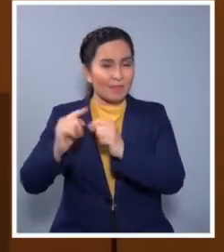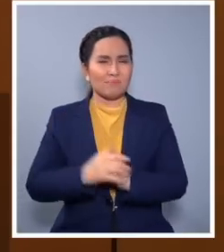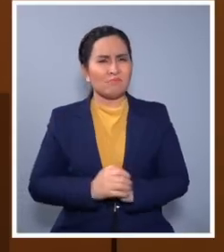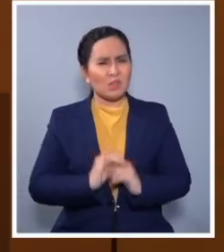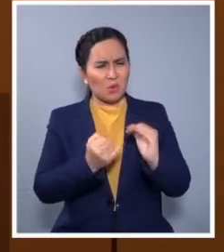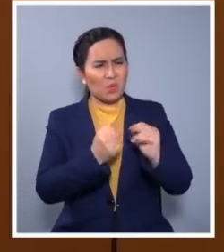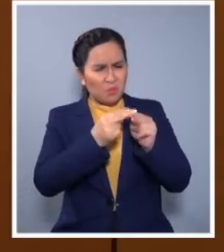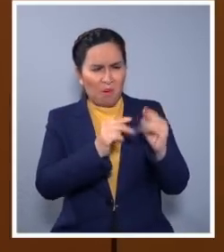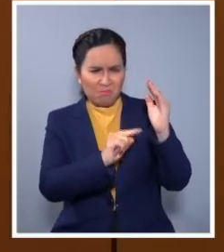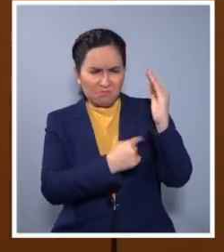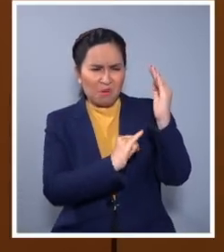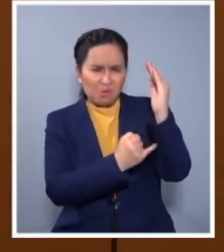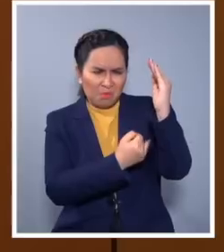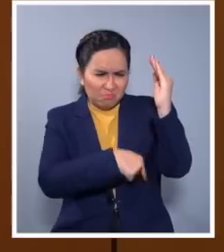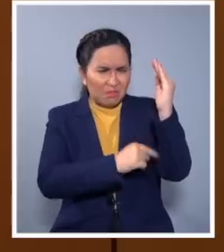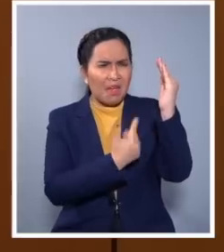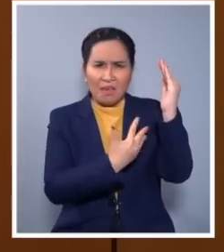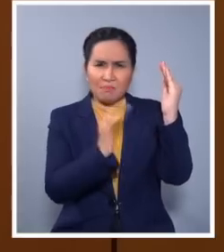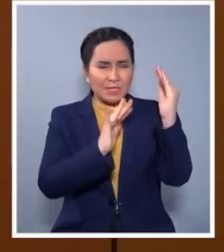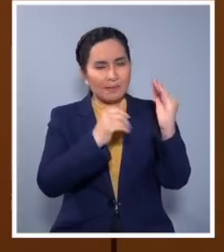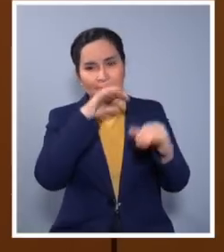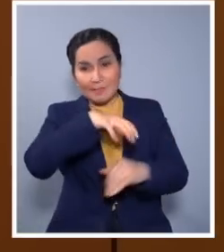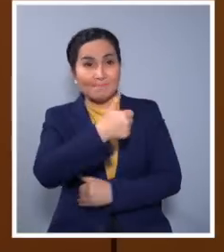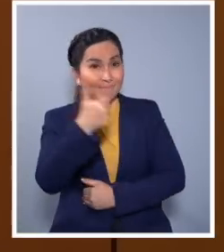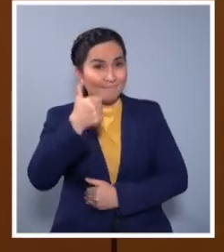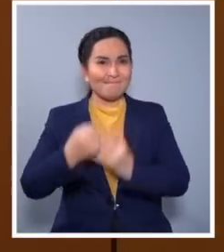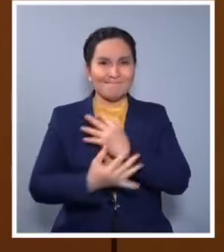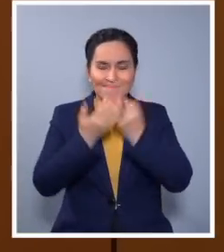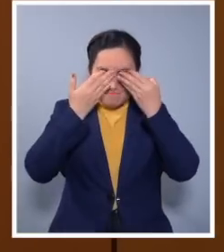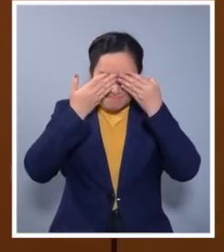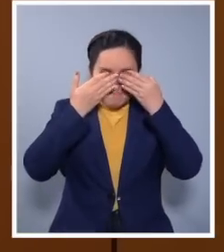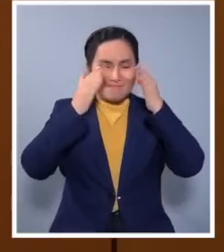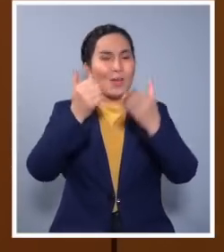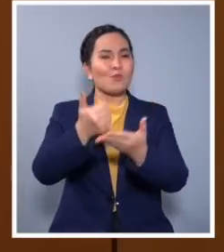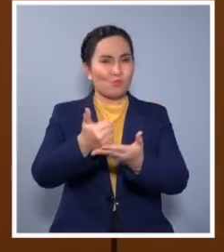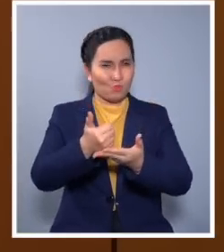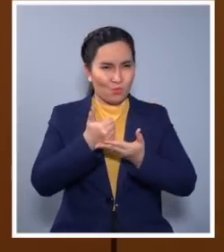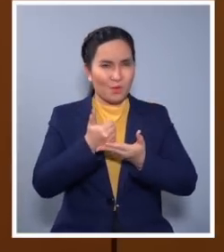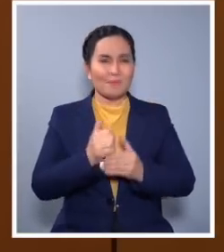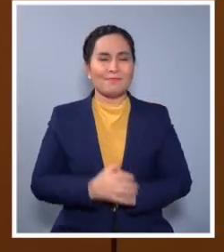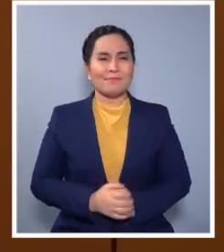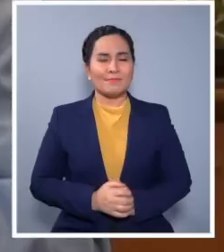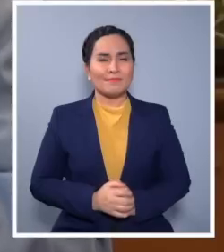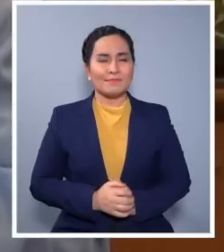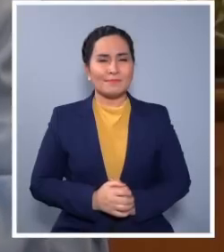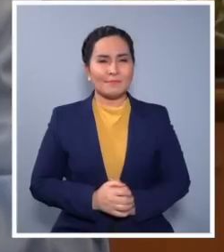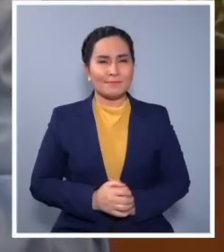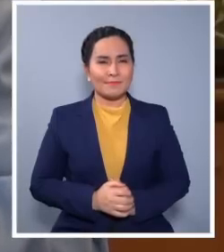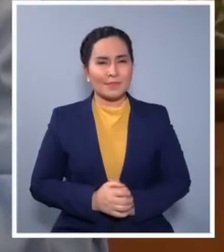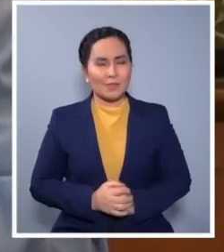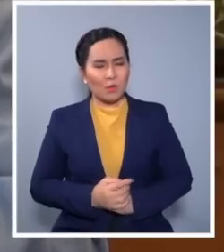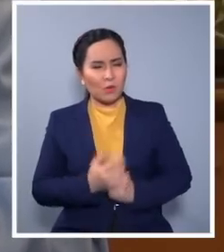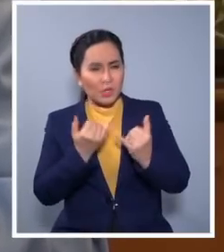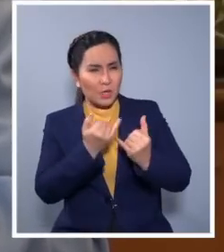5จังหวัดมากขึ้นมันก็เป็นส่วนหนึ่งที่ทำให้เราเห็นว่าเยาวชนเหล่